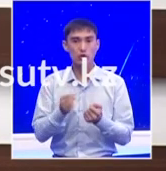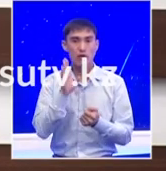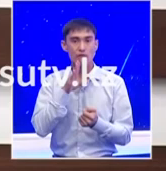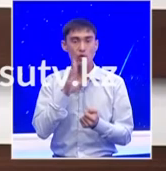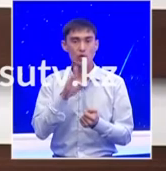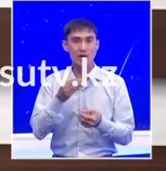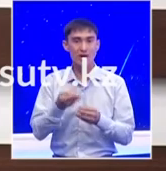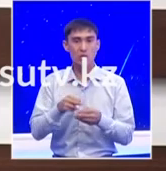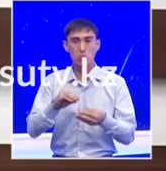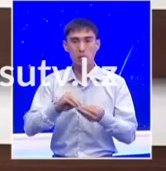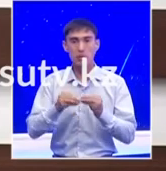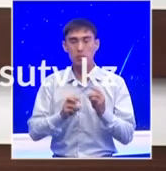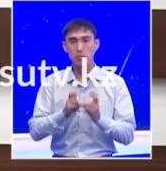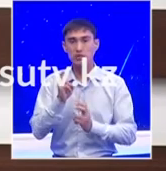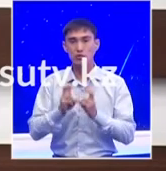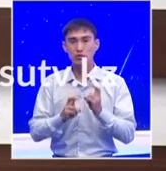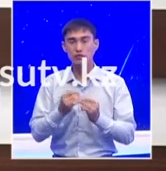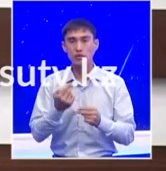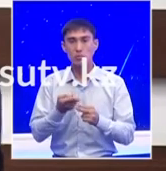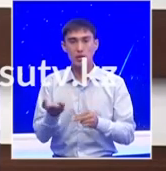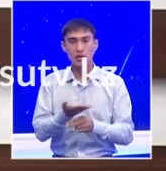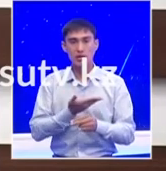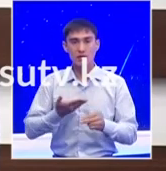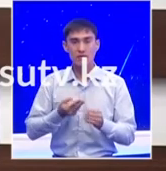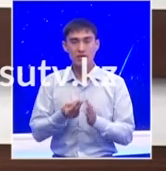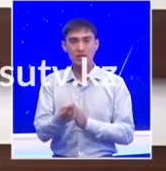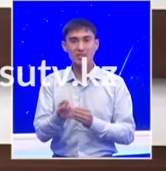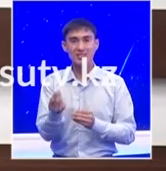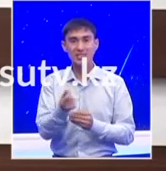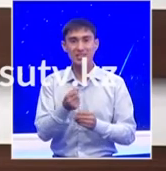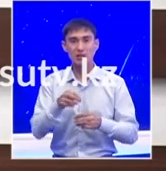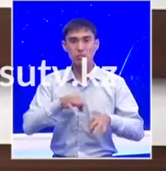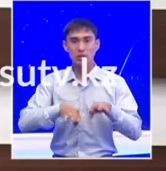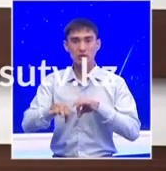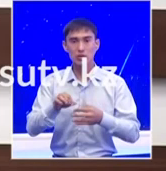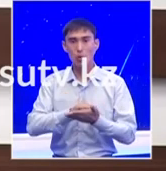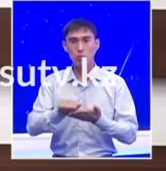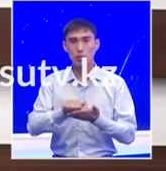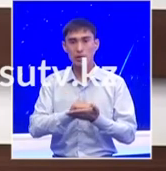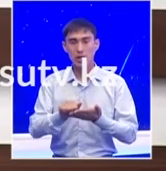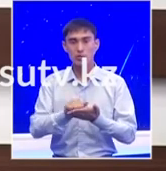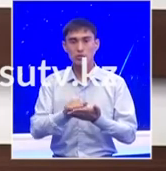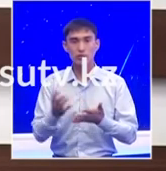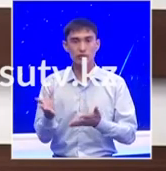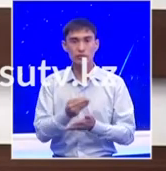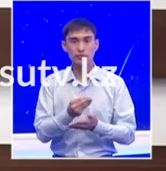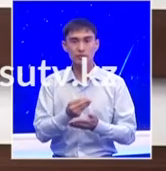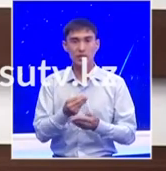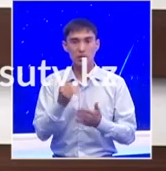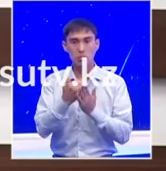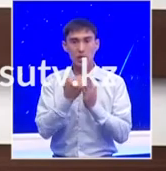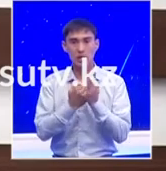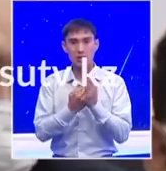это проблемное производство, но мы выделили деньги, разработали проектную документацию, эта